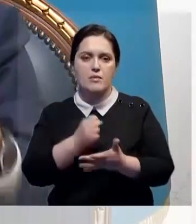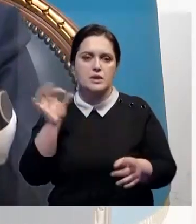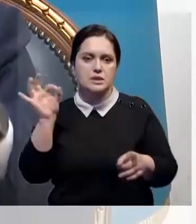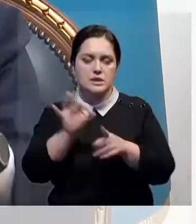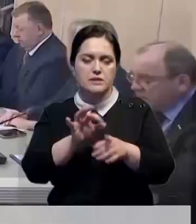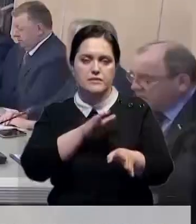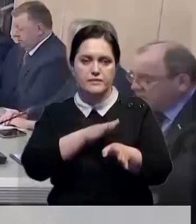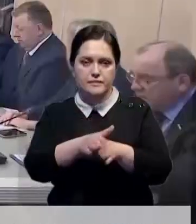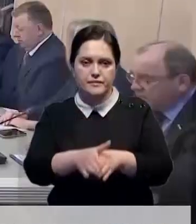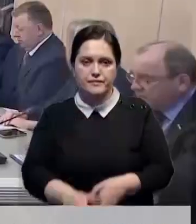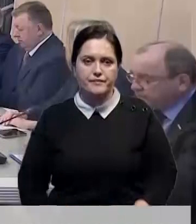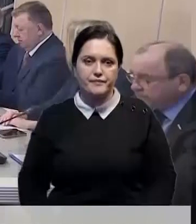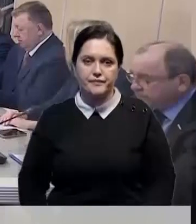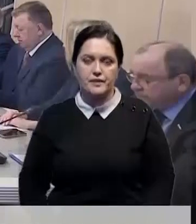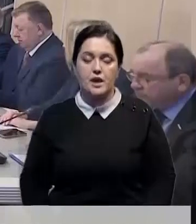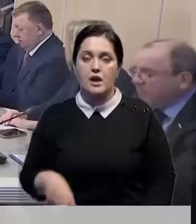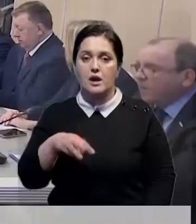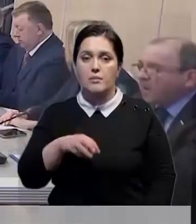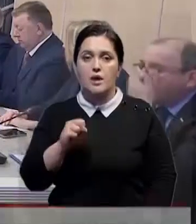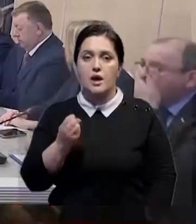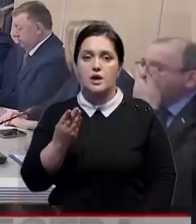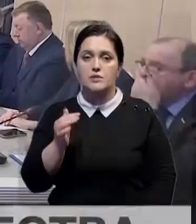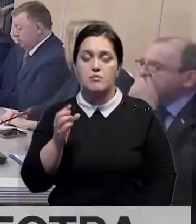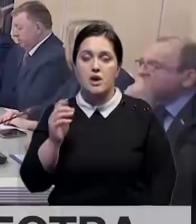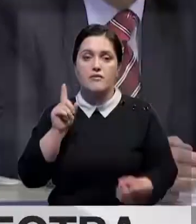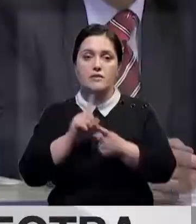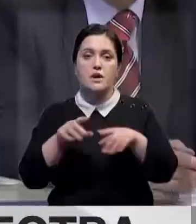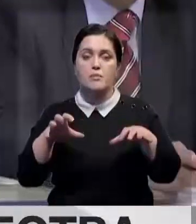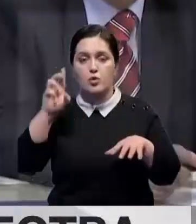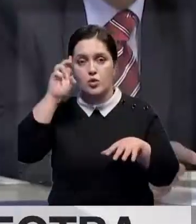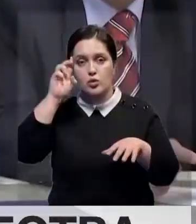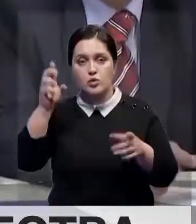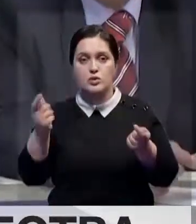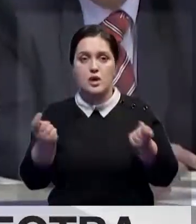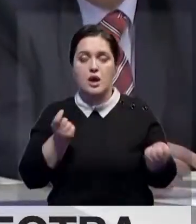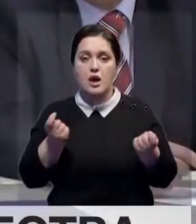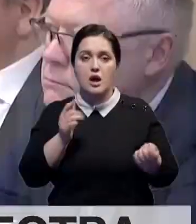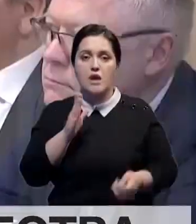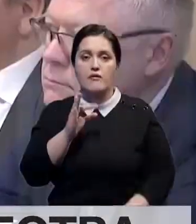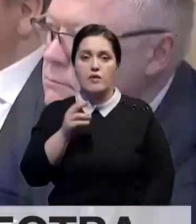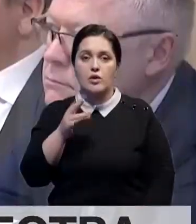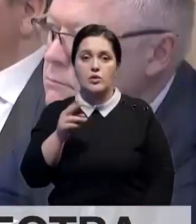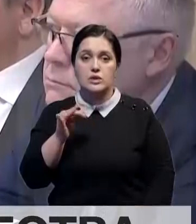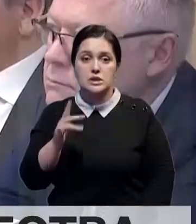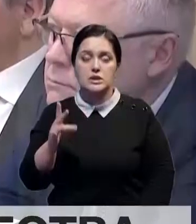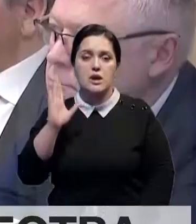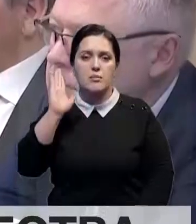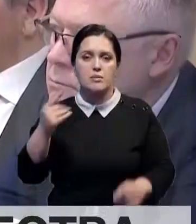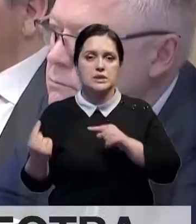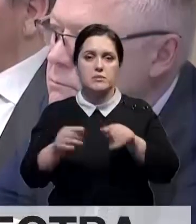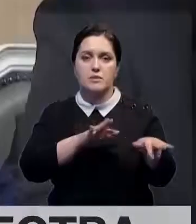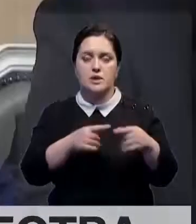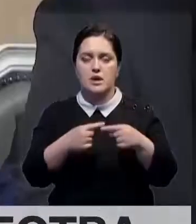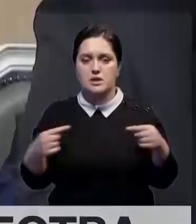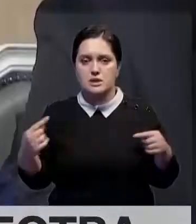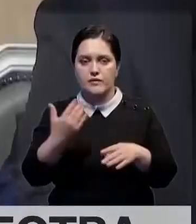цели. Маулен Ашимбаев также встретился с председателем Госдумы Вячеславом Володиным. Собеседники обсудили перспективы